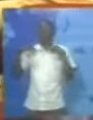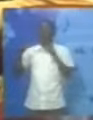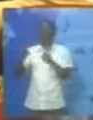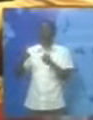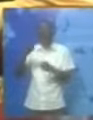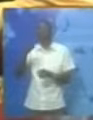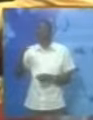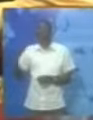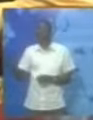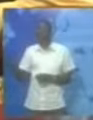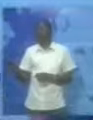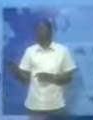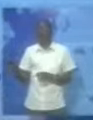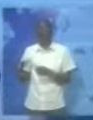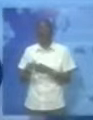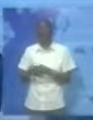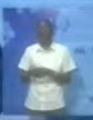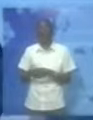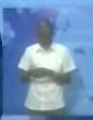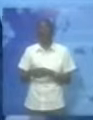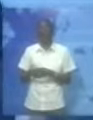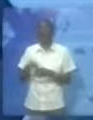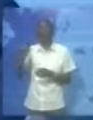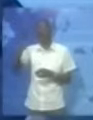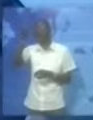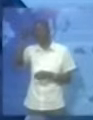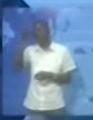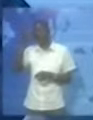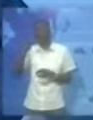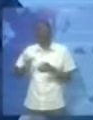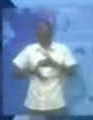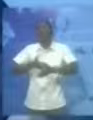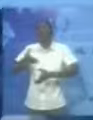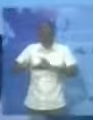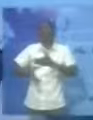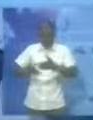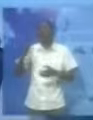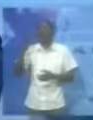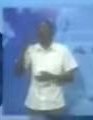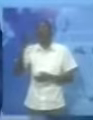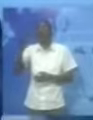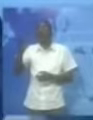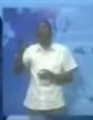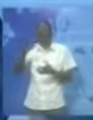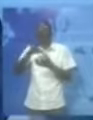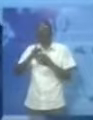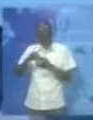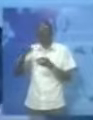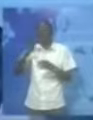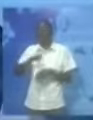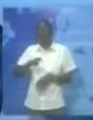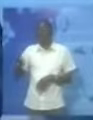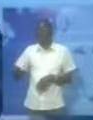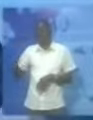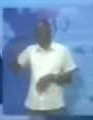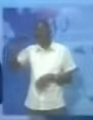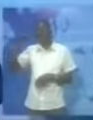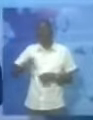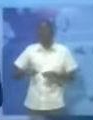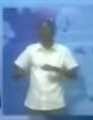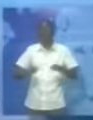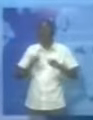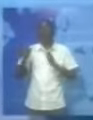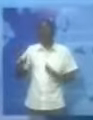au Burkina Faso. Le ministère du Commerce a les yeux sur le rétroviseur. À Bobo-Dioulasso, les agents